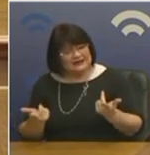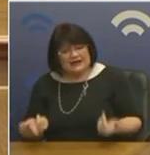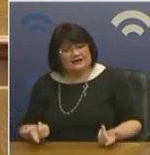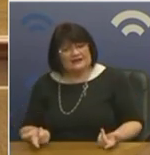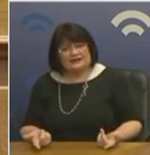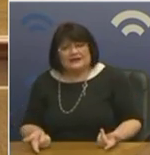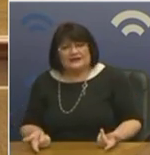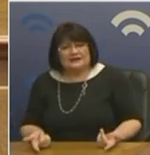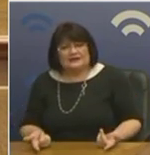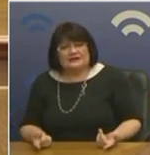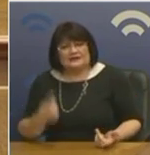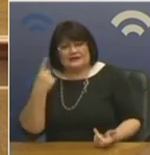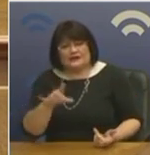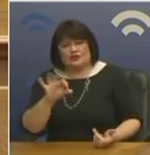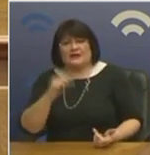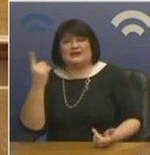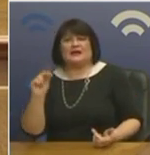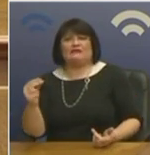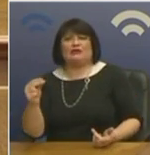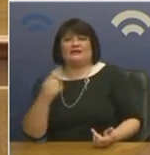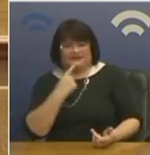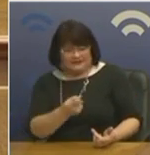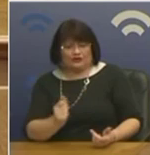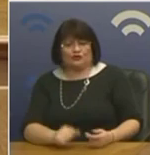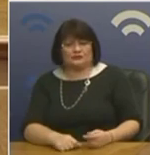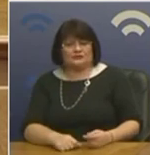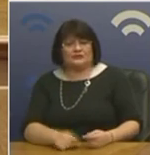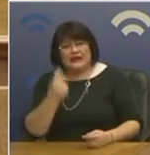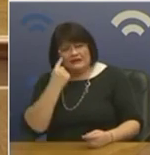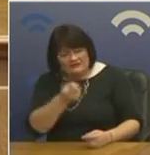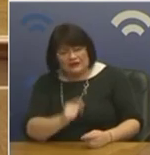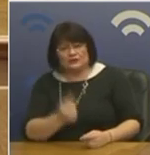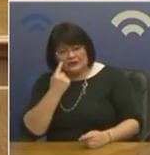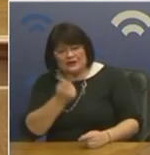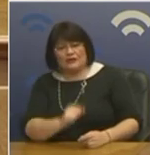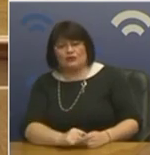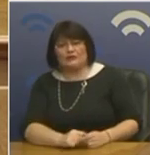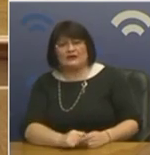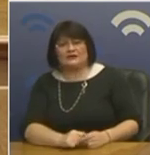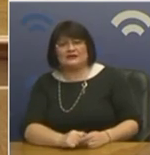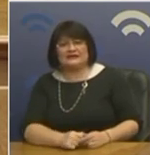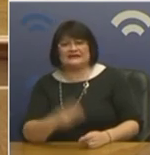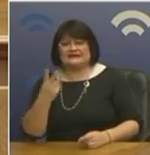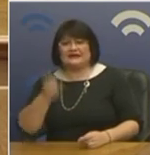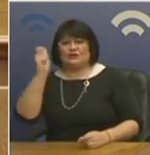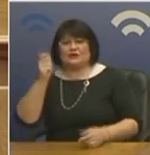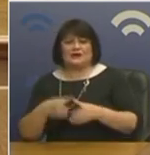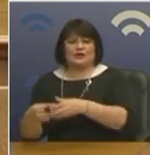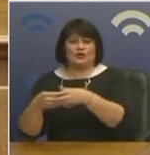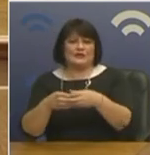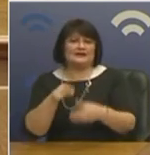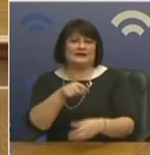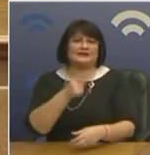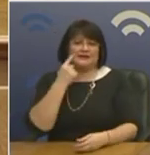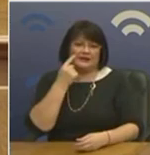ένα? 151 βουλευτές να ψηφίσουν το πρώτο δημοκρατία σας. Λέγω διασταλτικά τώρα. Βάλτε τρία κόμματα. Έτσι ουσιαστικά έχετε και